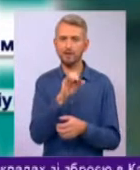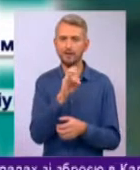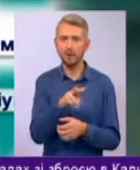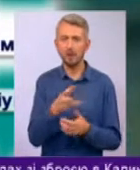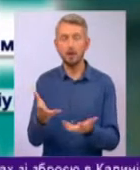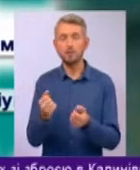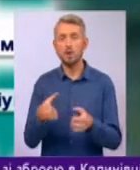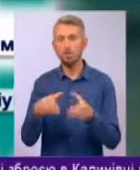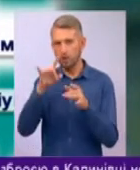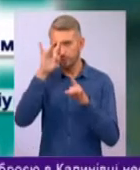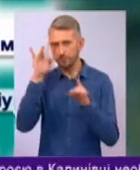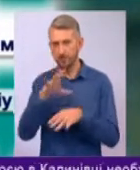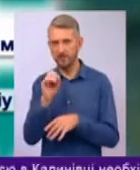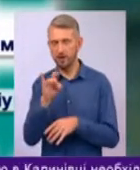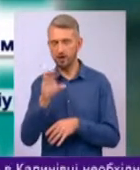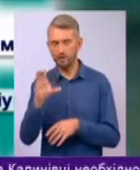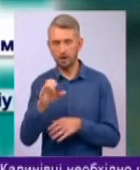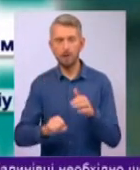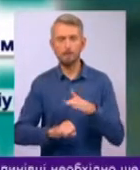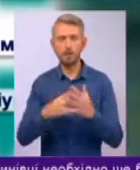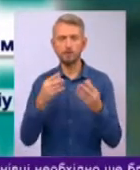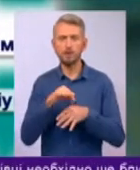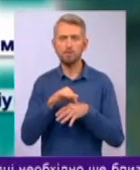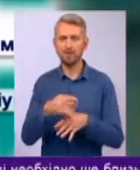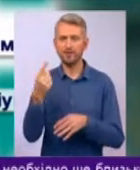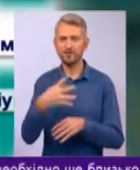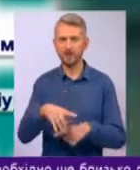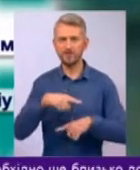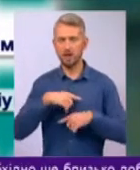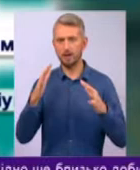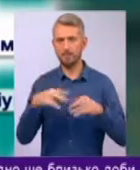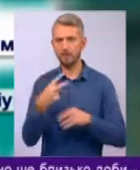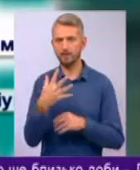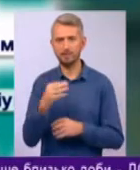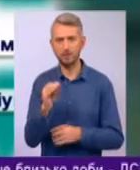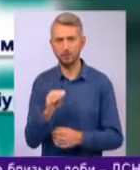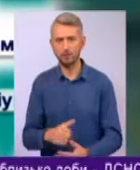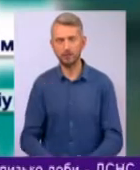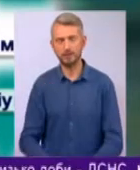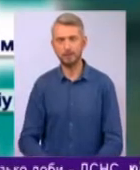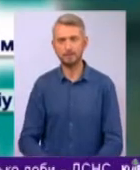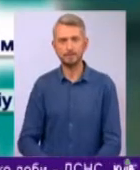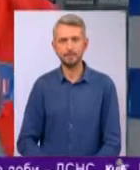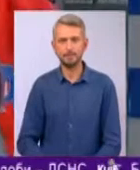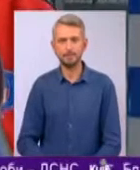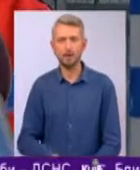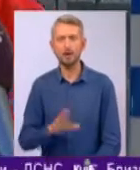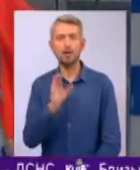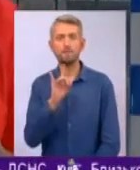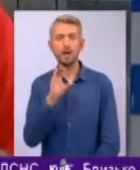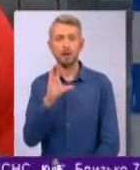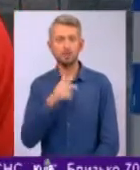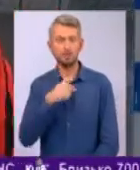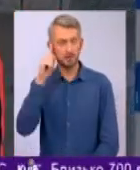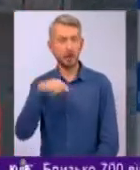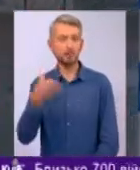несподіванку прем'єр-ліги «Верес». Базовий день проведення чвертьфінальних матчів – 25 жовтня. Верес мы знаем